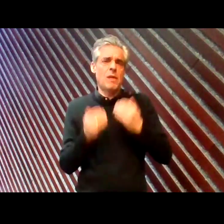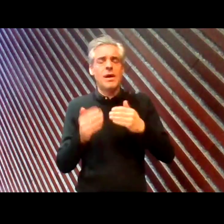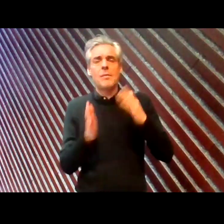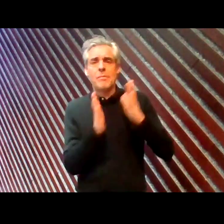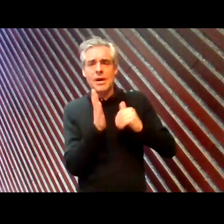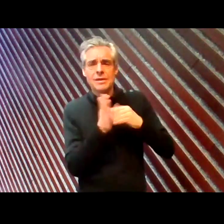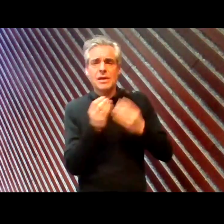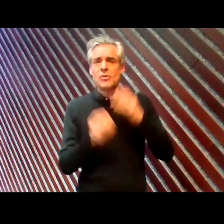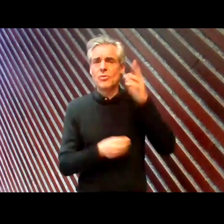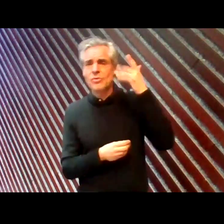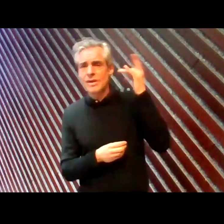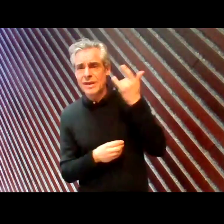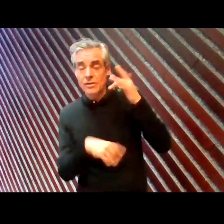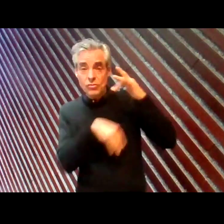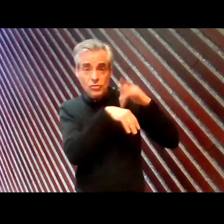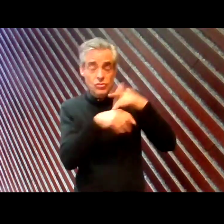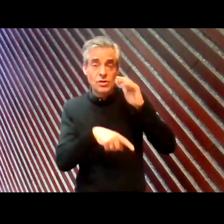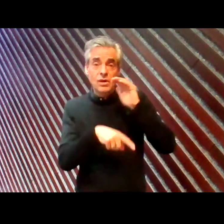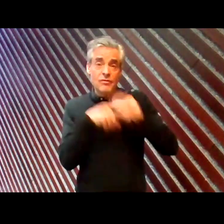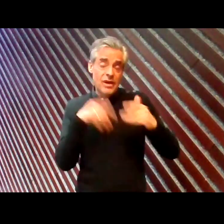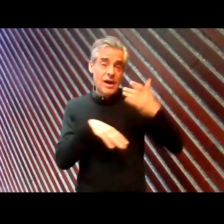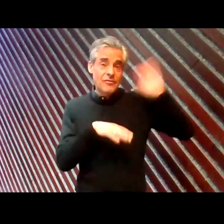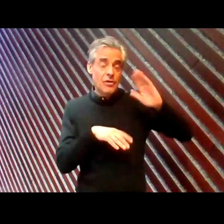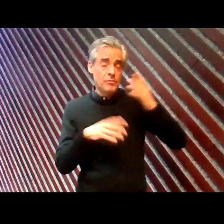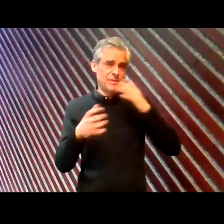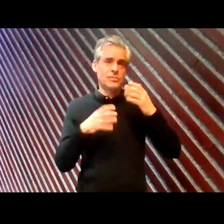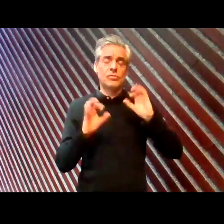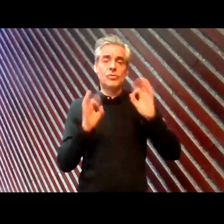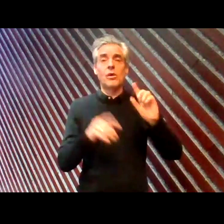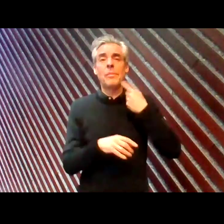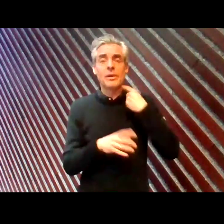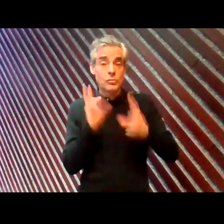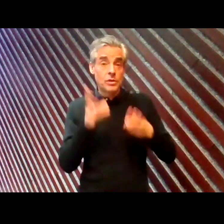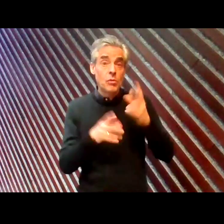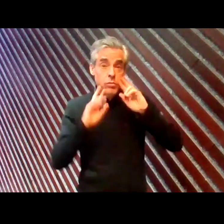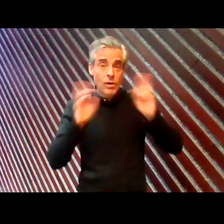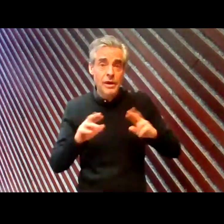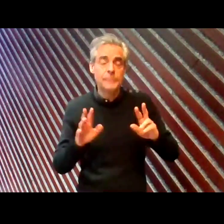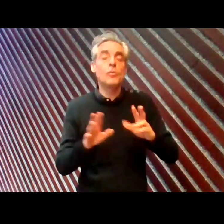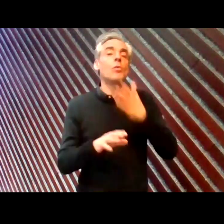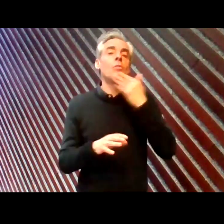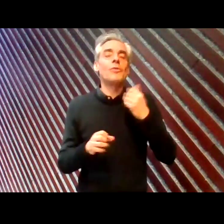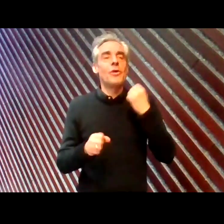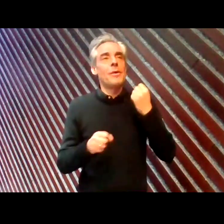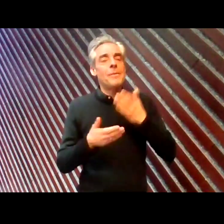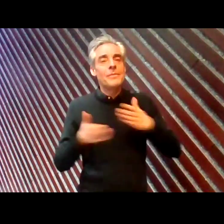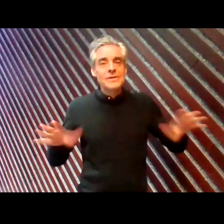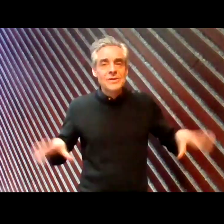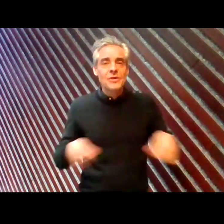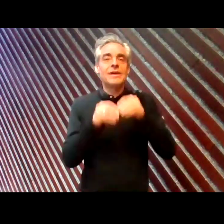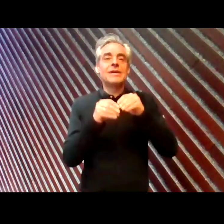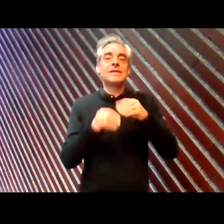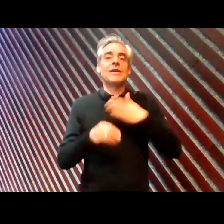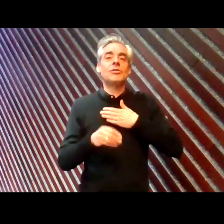Marseille à Lille les gens perdent du temps donc c'est vrai que c'est une de nos ambitions de pouvoir mutualiser centraliser et